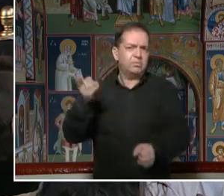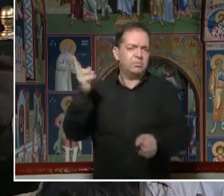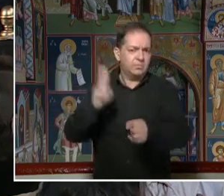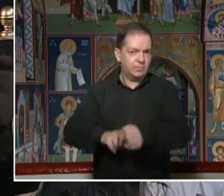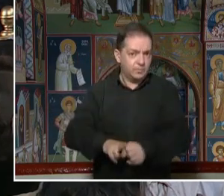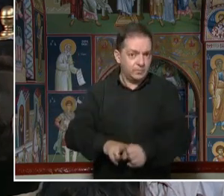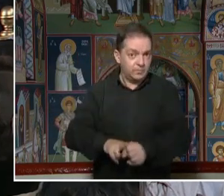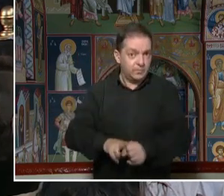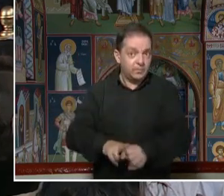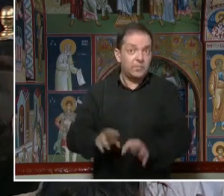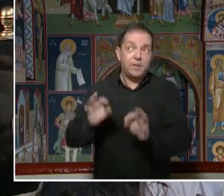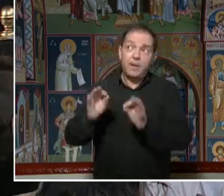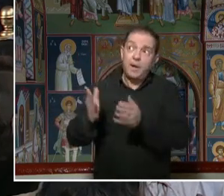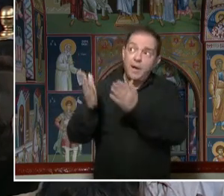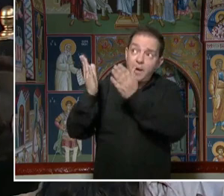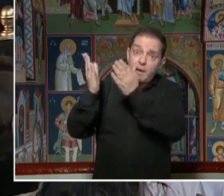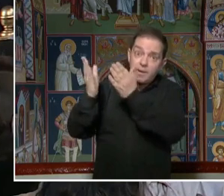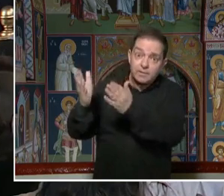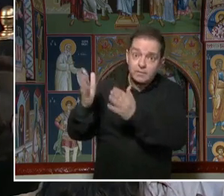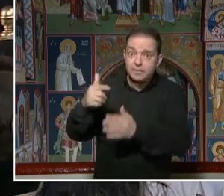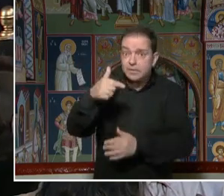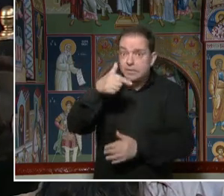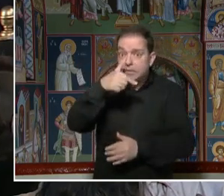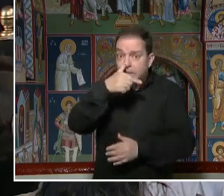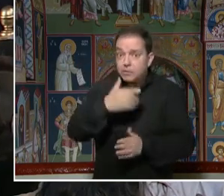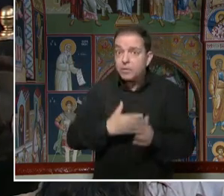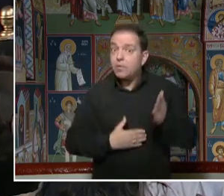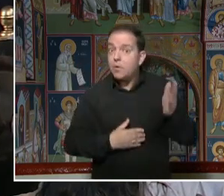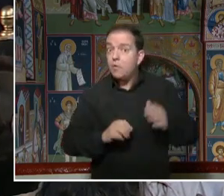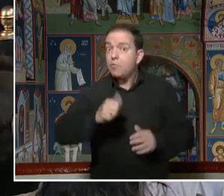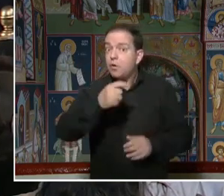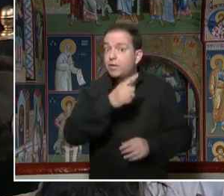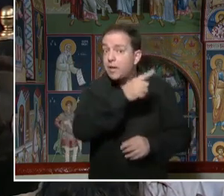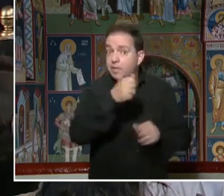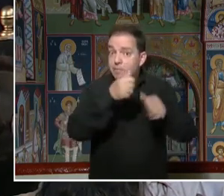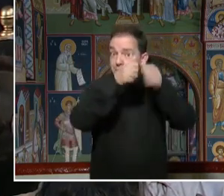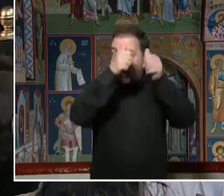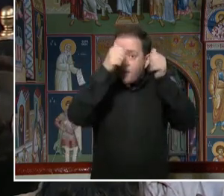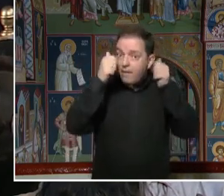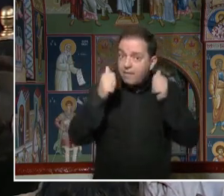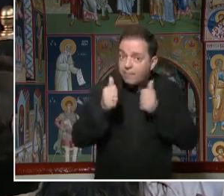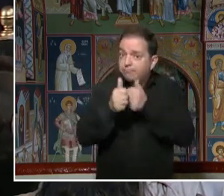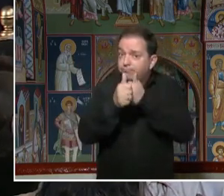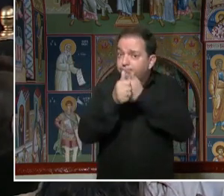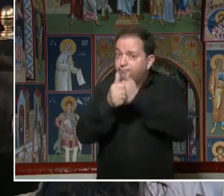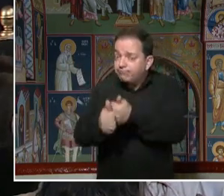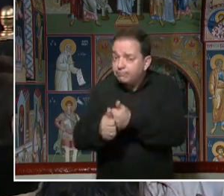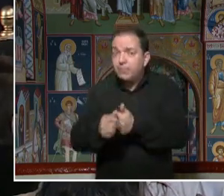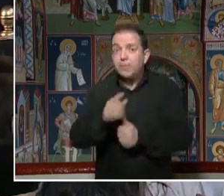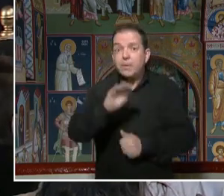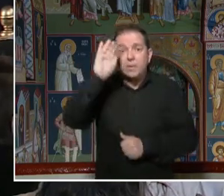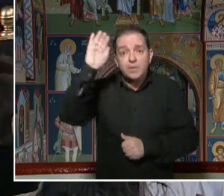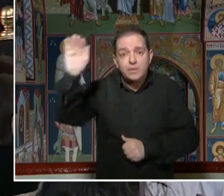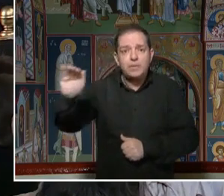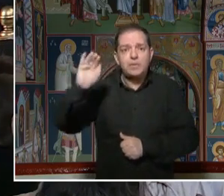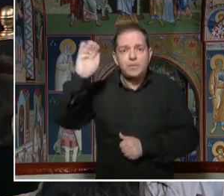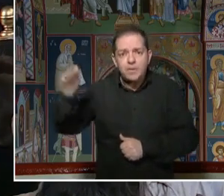Αυτής της ταπείνωσης διάκονος είναι η Παναγία μας, η οποία πρεσβεύει για τους ταπεινούς